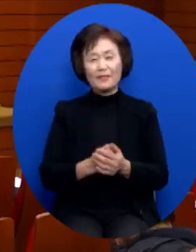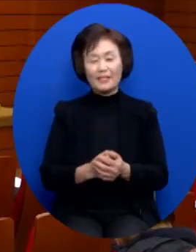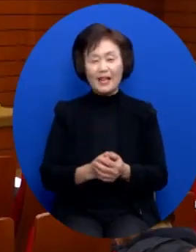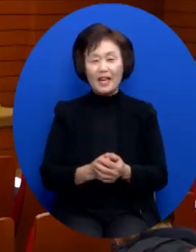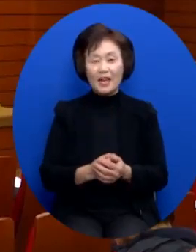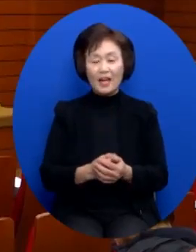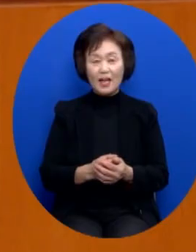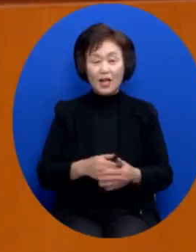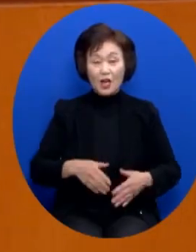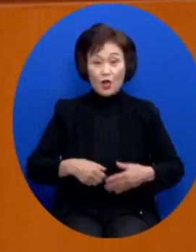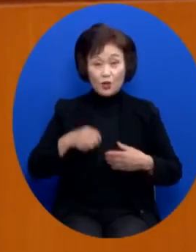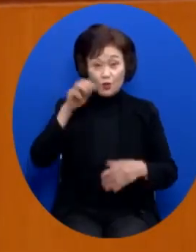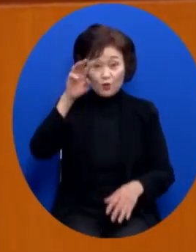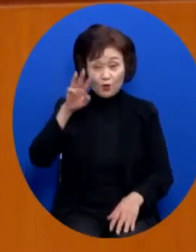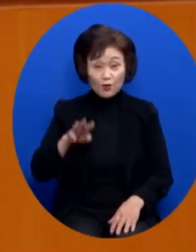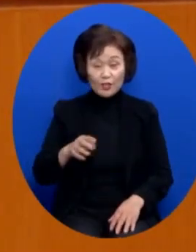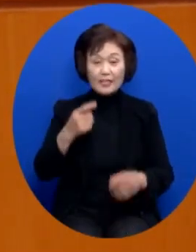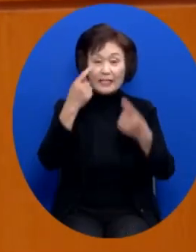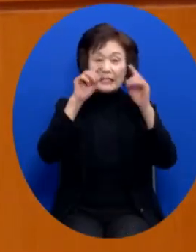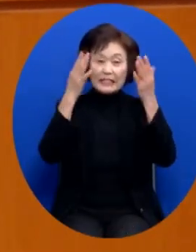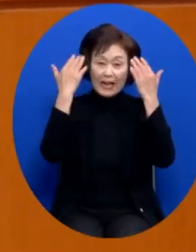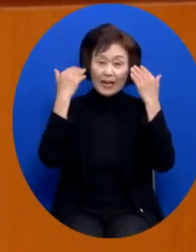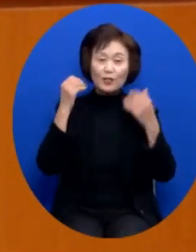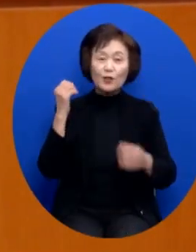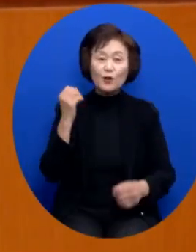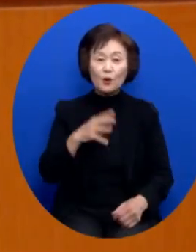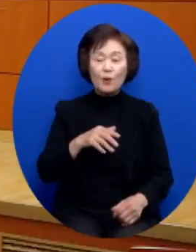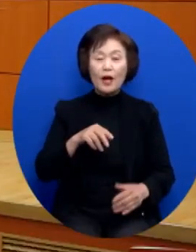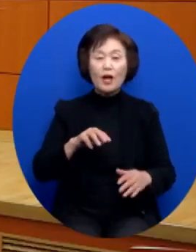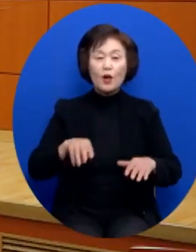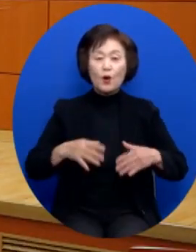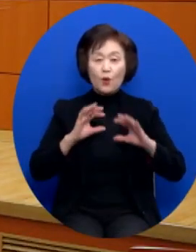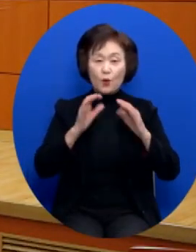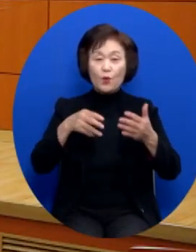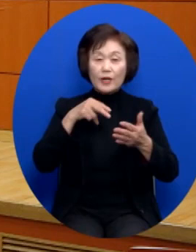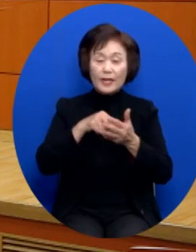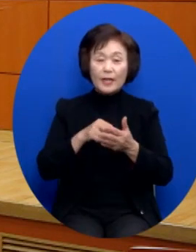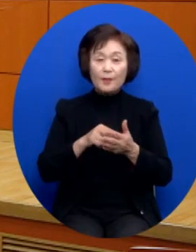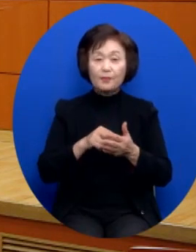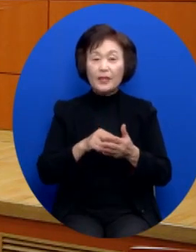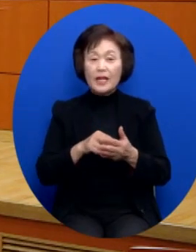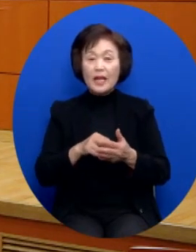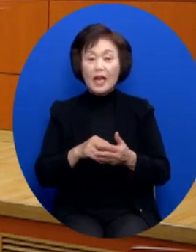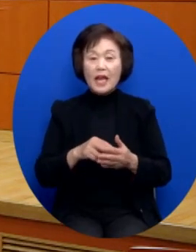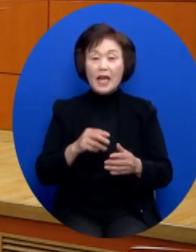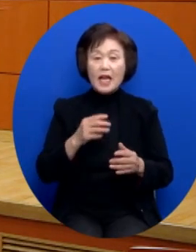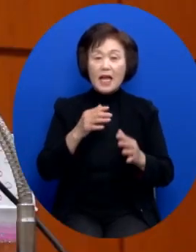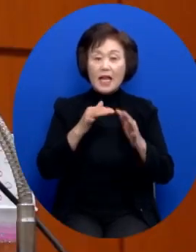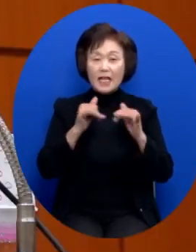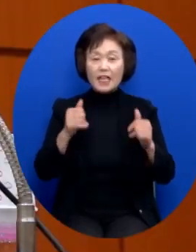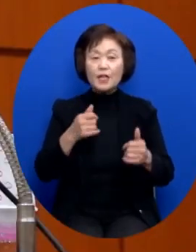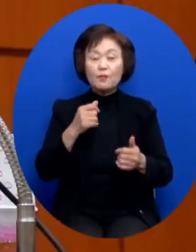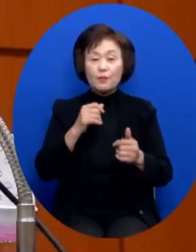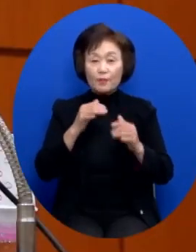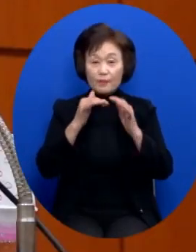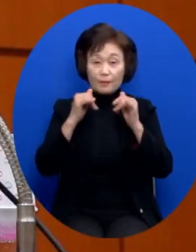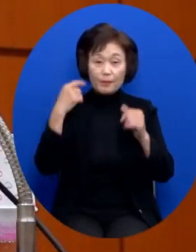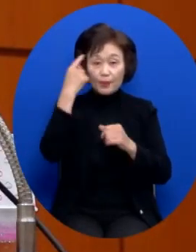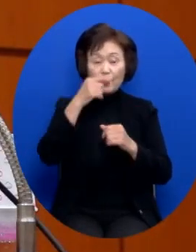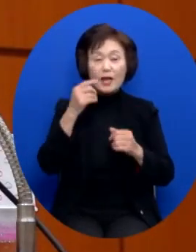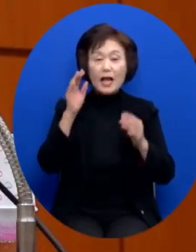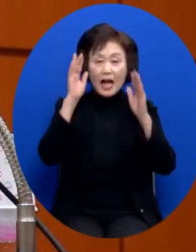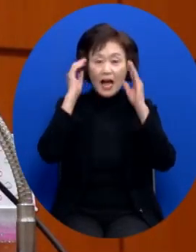순천대학교 인물 학술과 순천시 기독교 역사 박물관의 공동 주최로 미국 남장로회 호남 기독교 유적 관광벨트